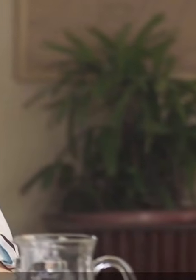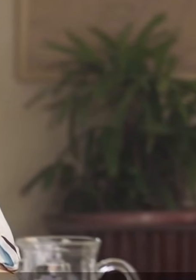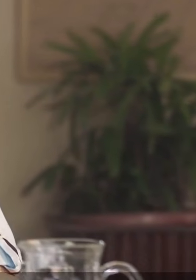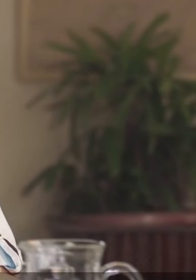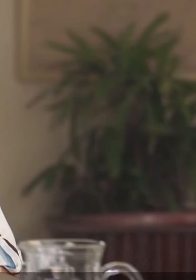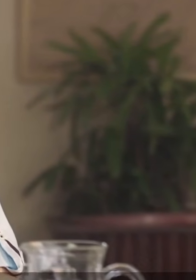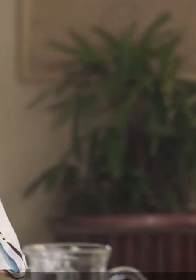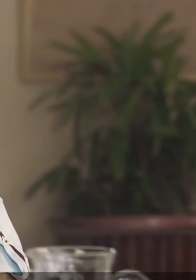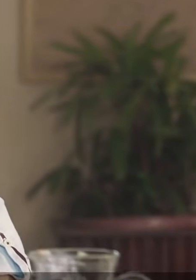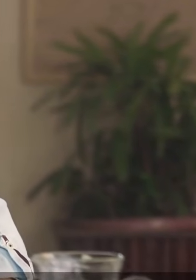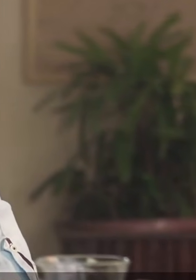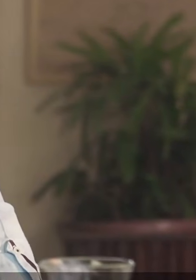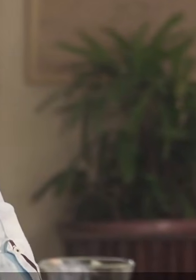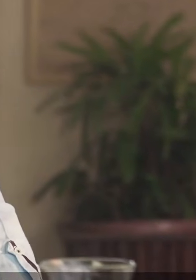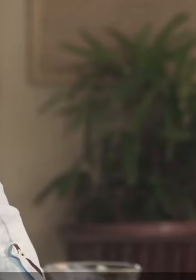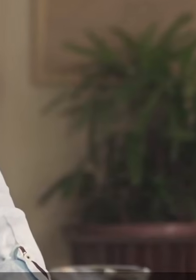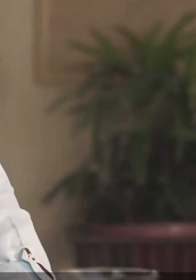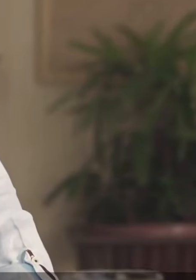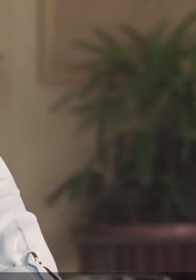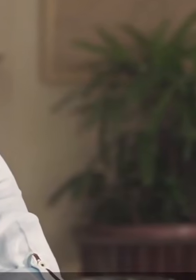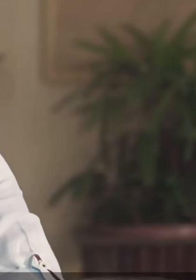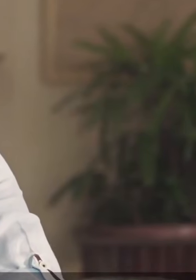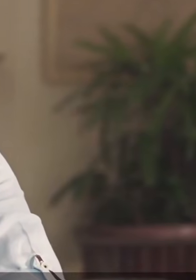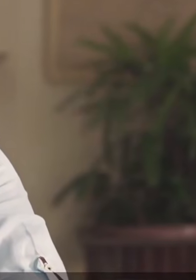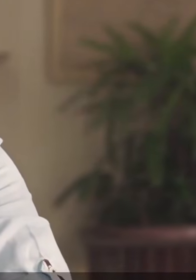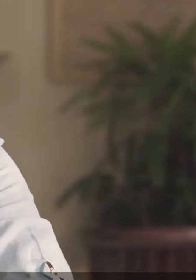आधा चम्मच कम कर दीजिए, और कुछ दिन बाद